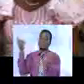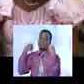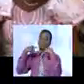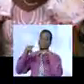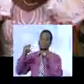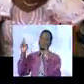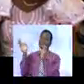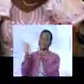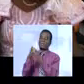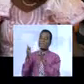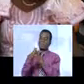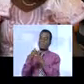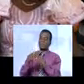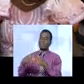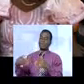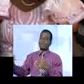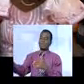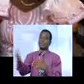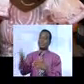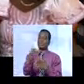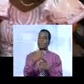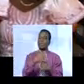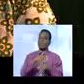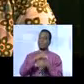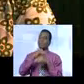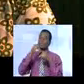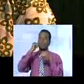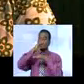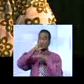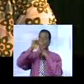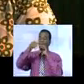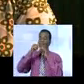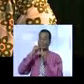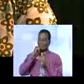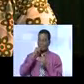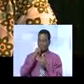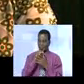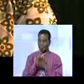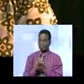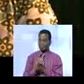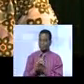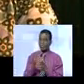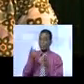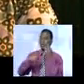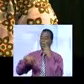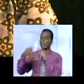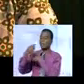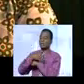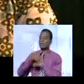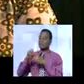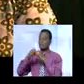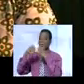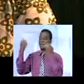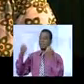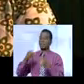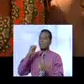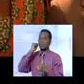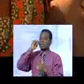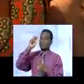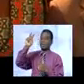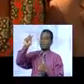ronde réunissant des femmes leaders de l'entrepreneuriat ivoirien. La journée de l'entrepreneuriat